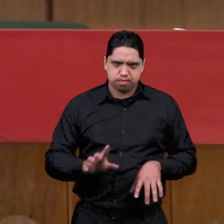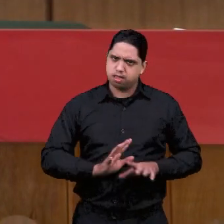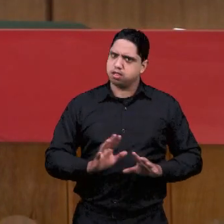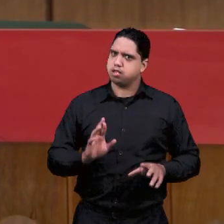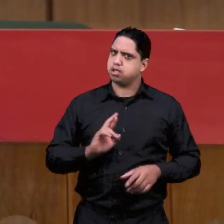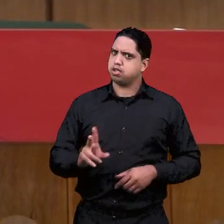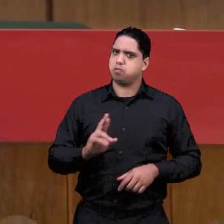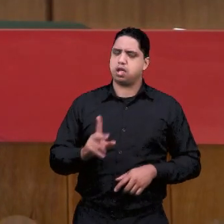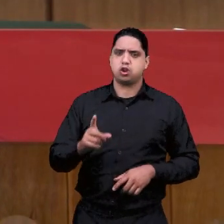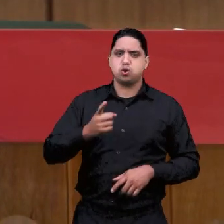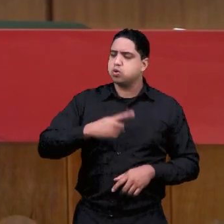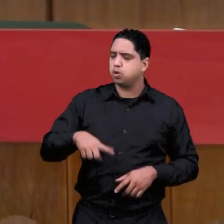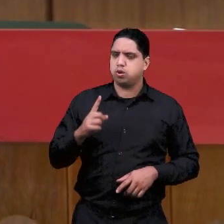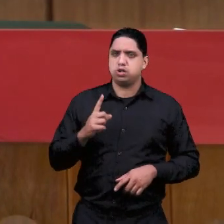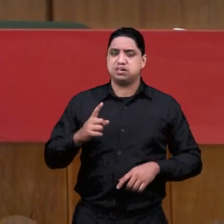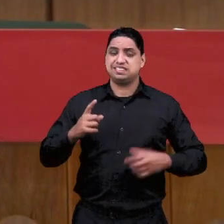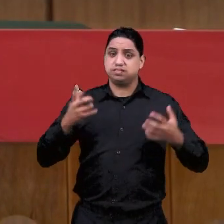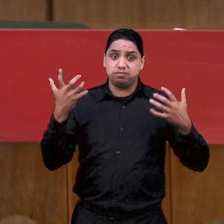pas préoccupés avec cela.